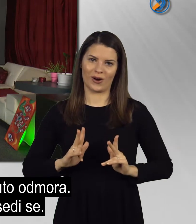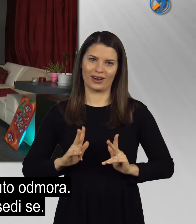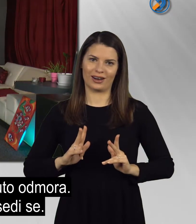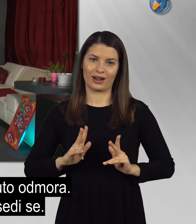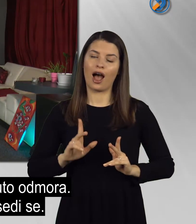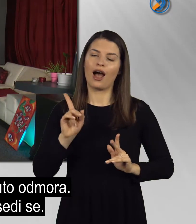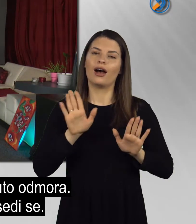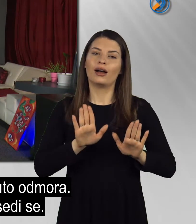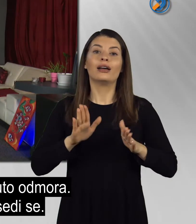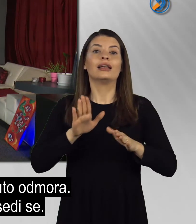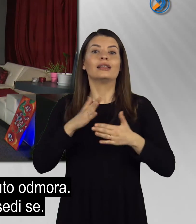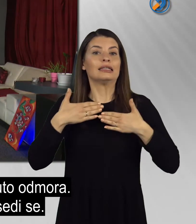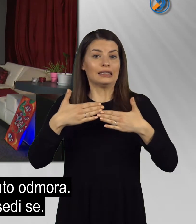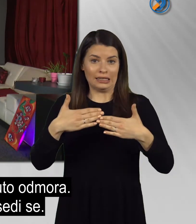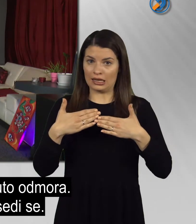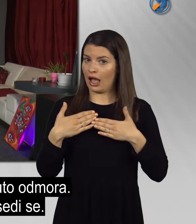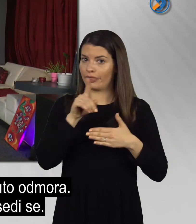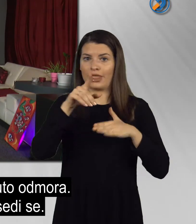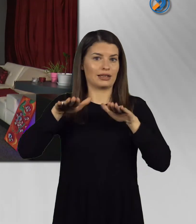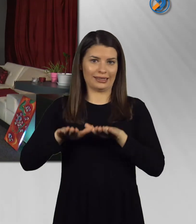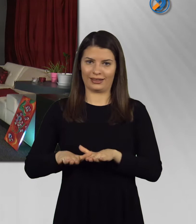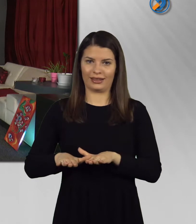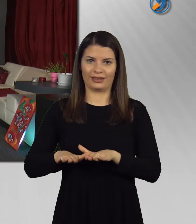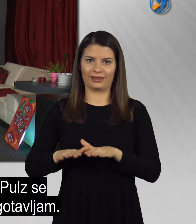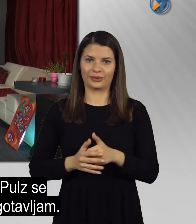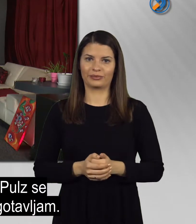odmora. Sam dihi, ne se usest.